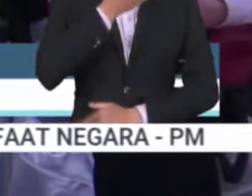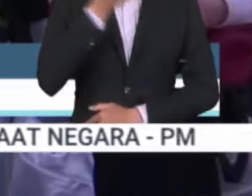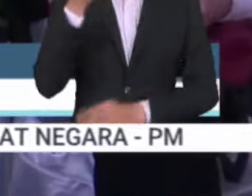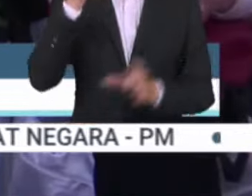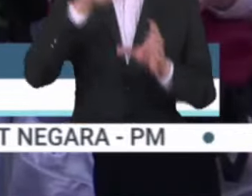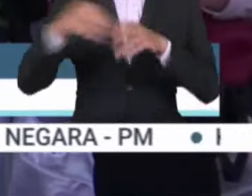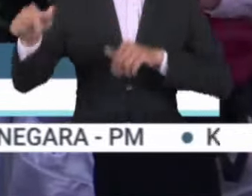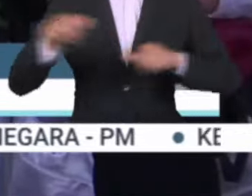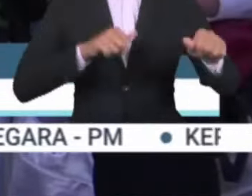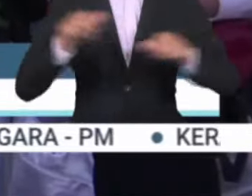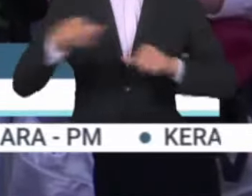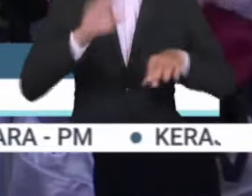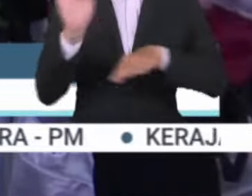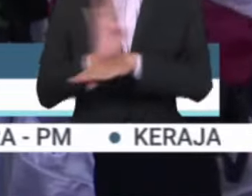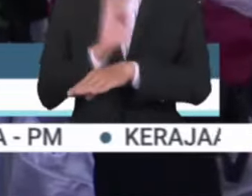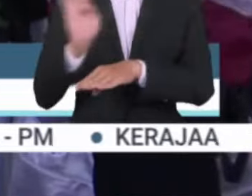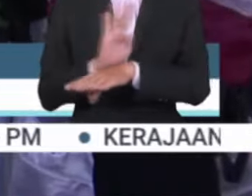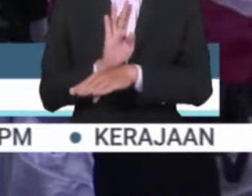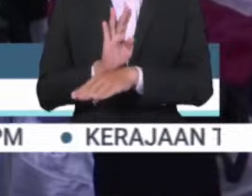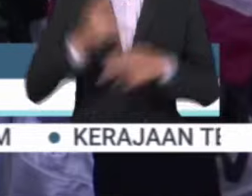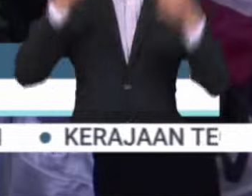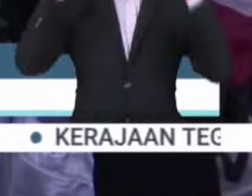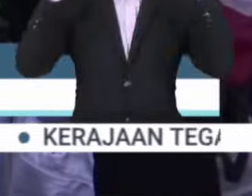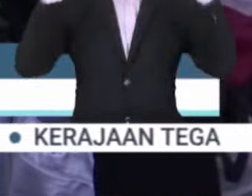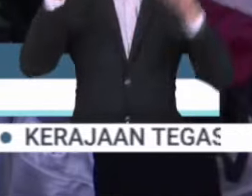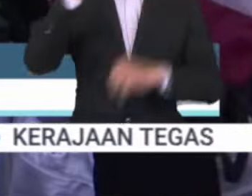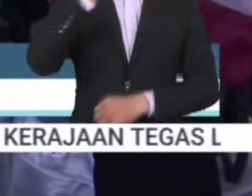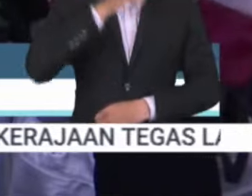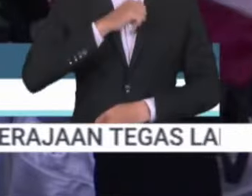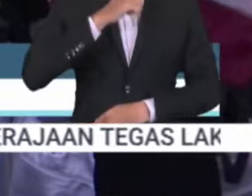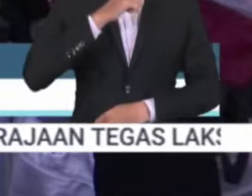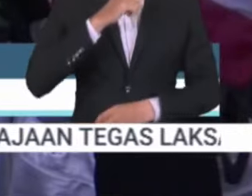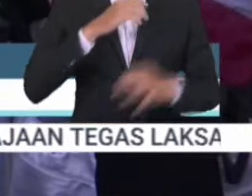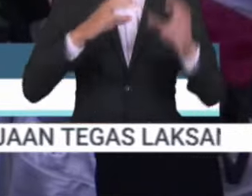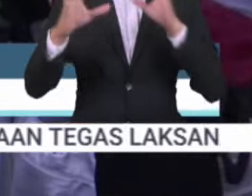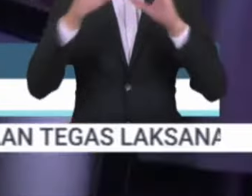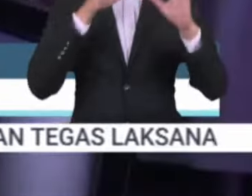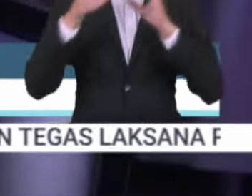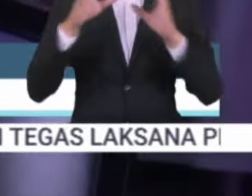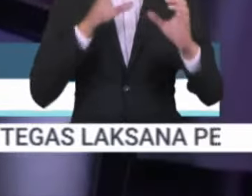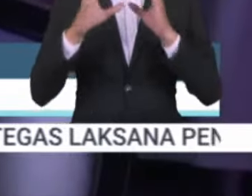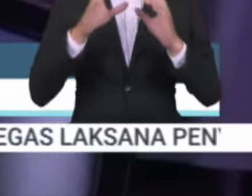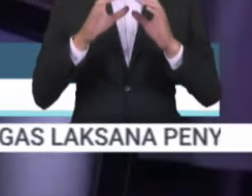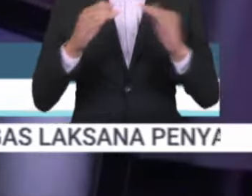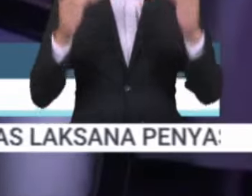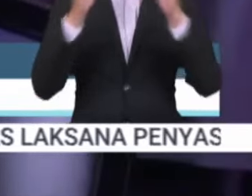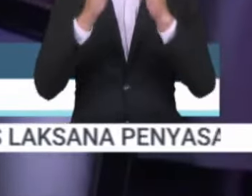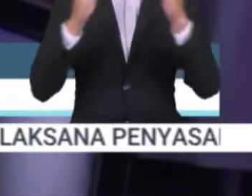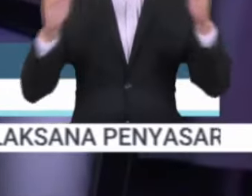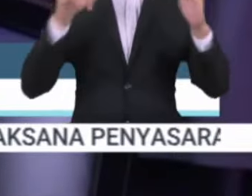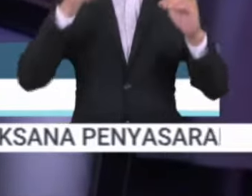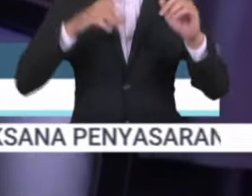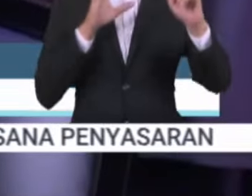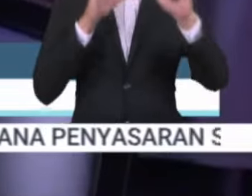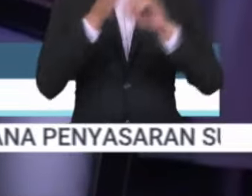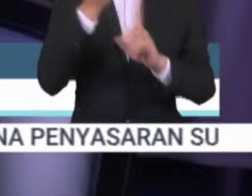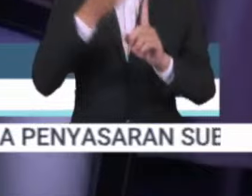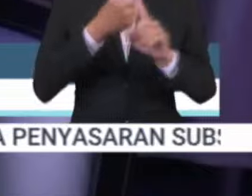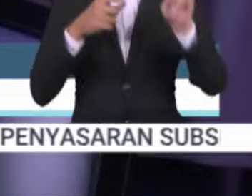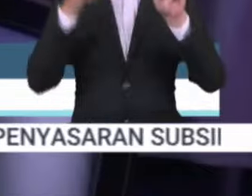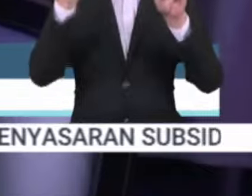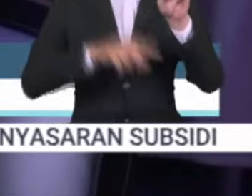baik, terutamanya dalam aktiviti perniagaan. Perdana Menteri Datuk Seri Anwar Ibrahim berkata, kestabilan diperoleh daripada